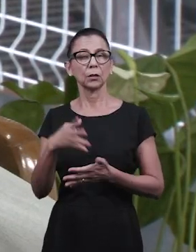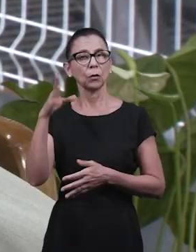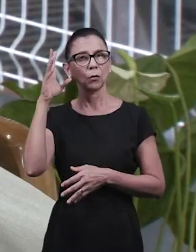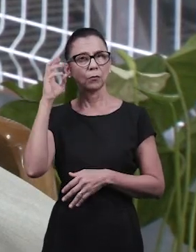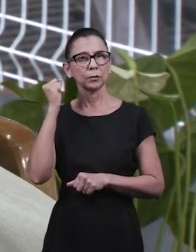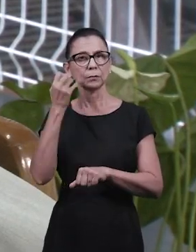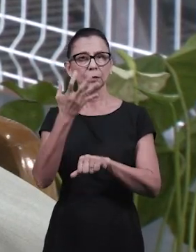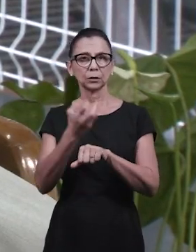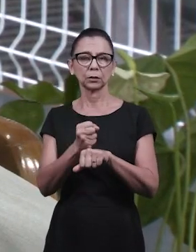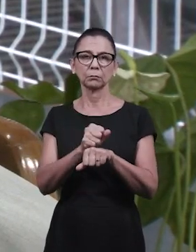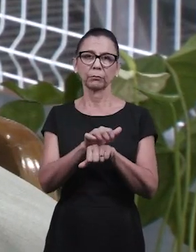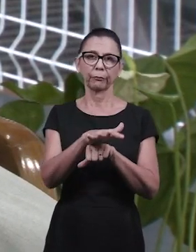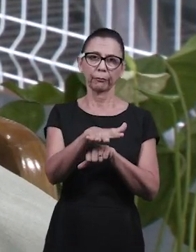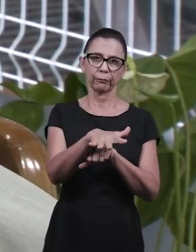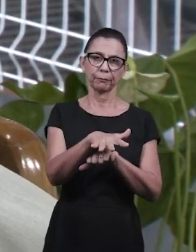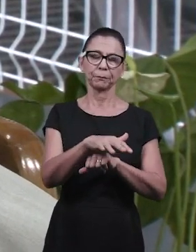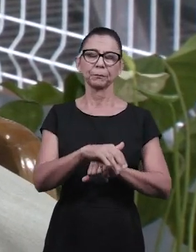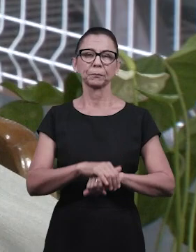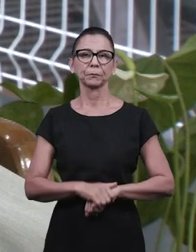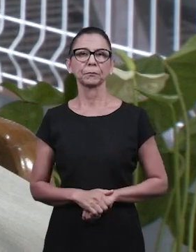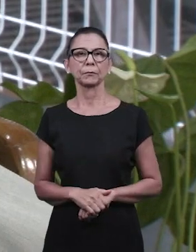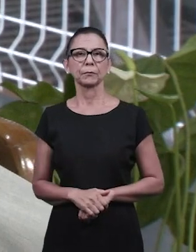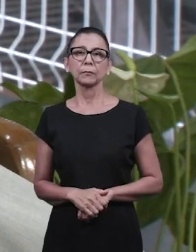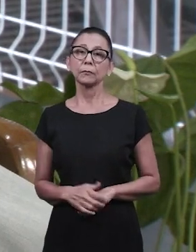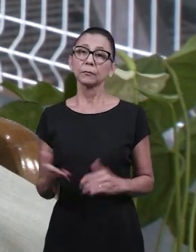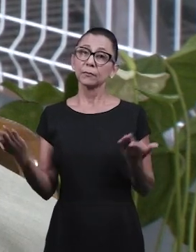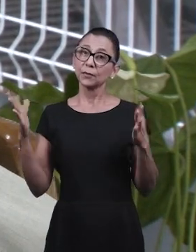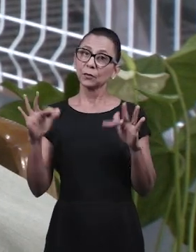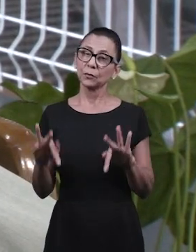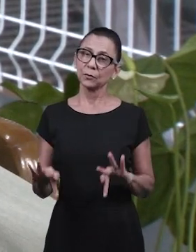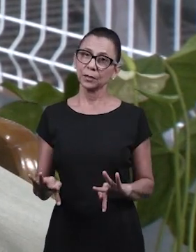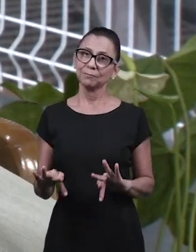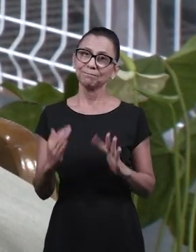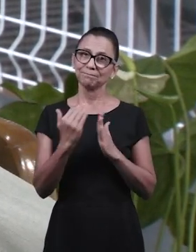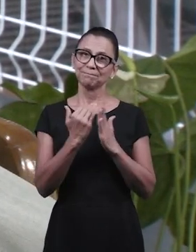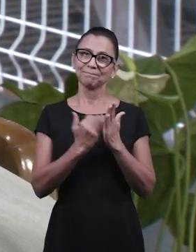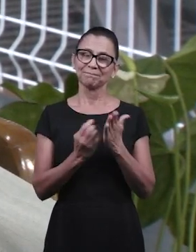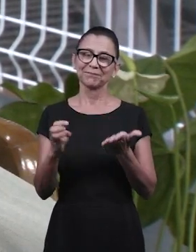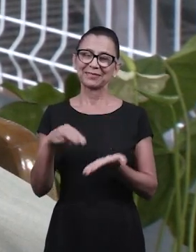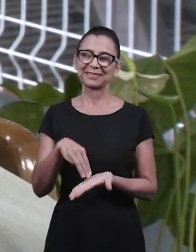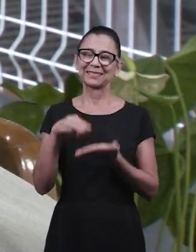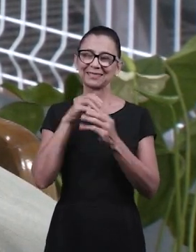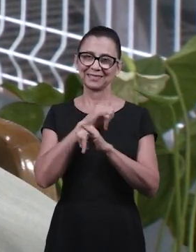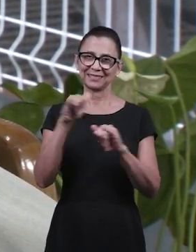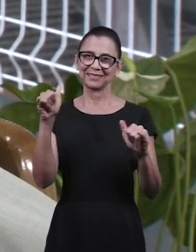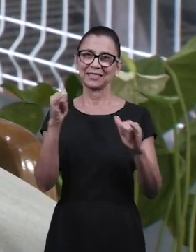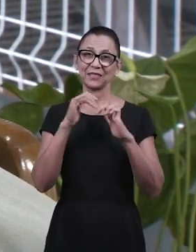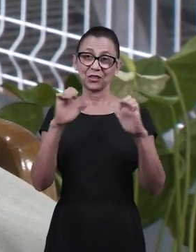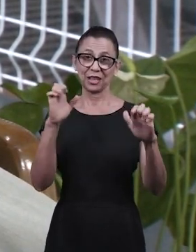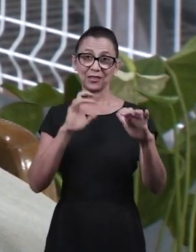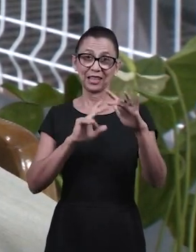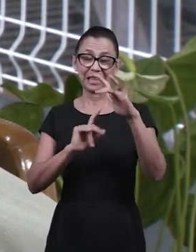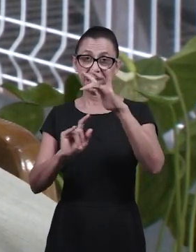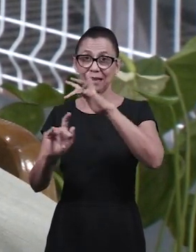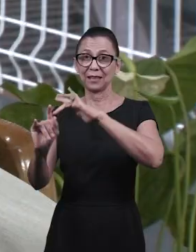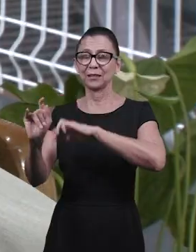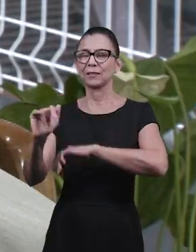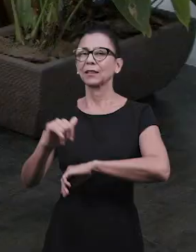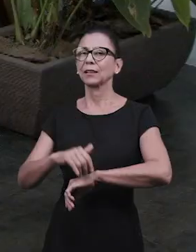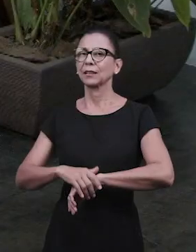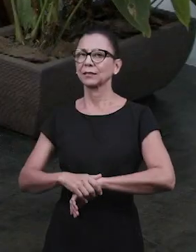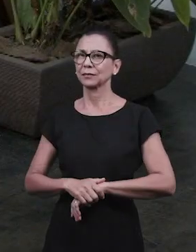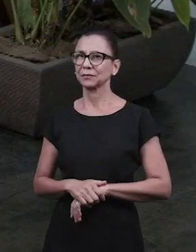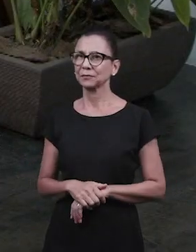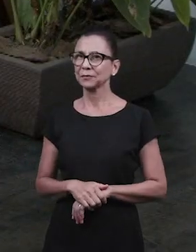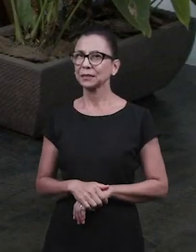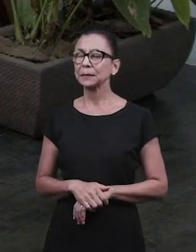de messages. Et ainsi, nous arrivons à la fin de cette édition de la programmation de l'Église chrétienne Maranatha en annonçant l'Évangile